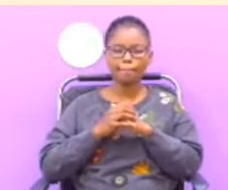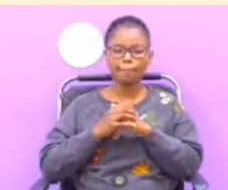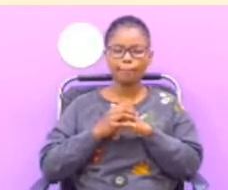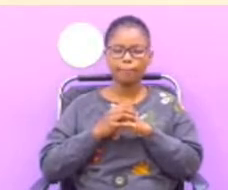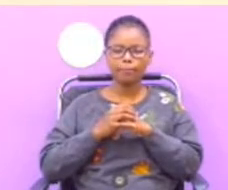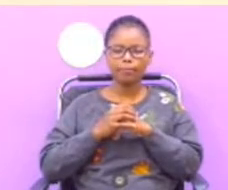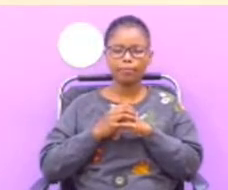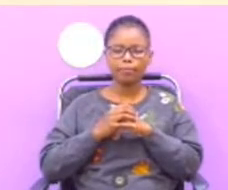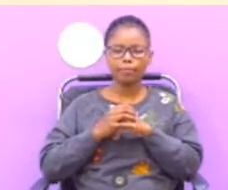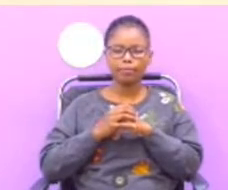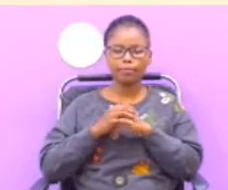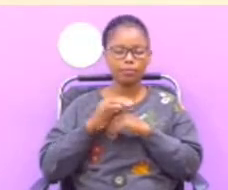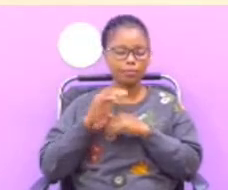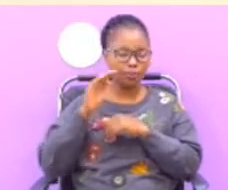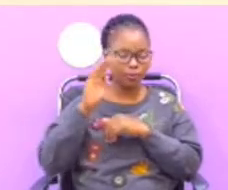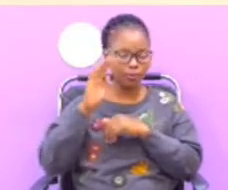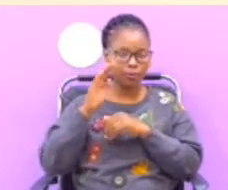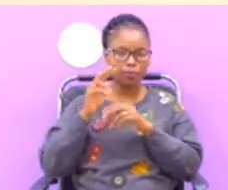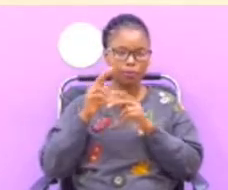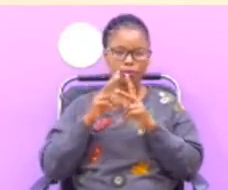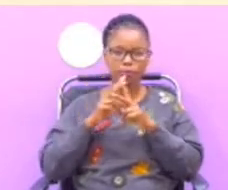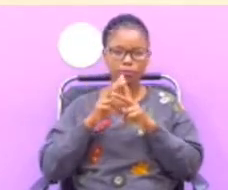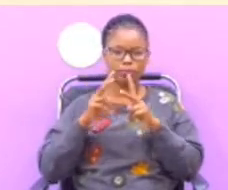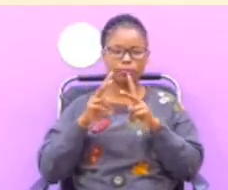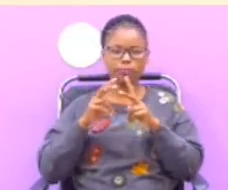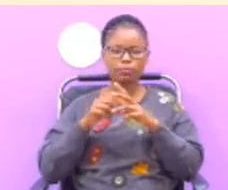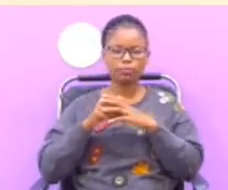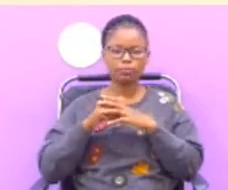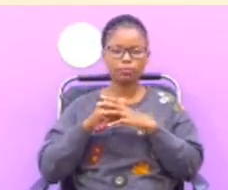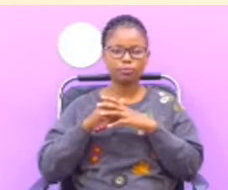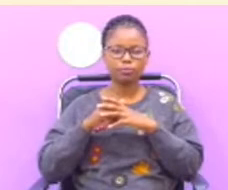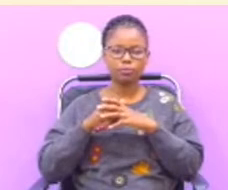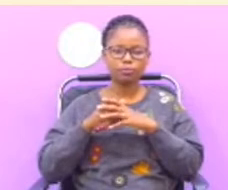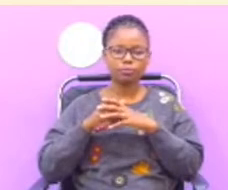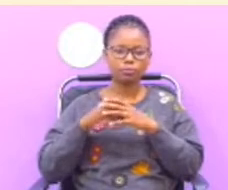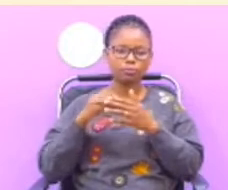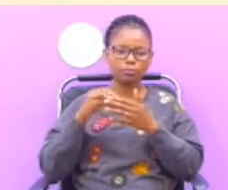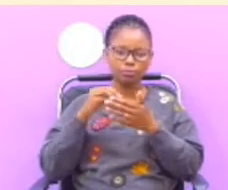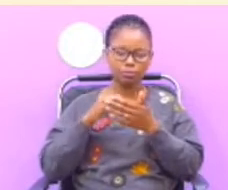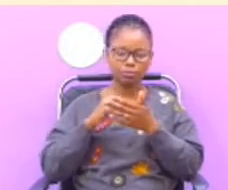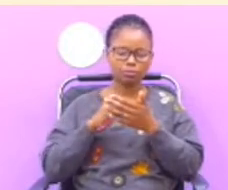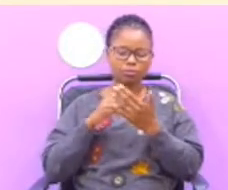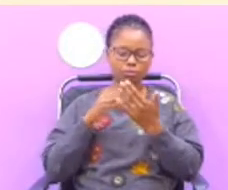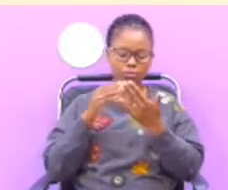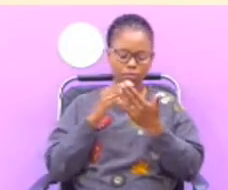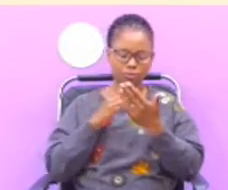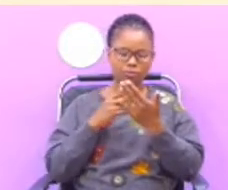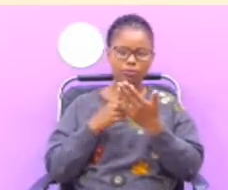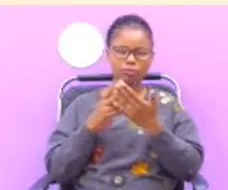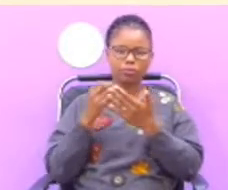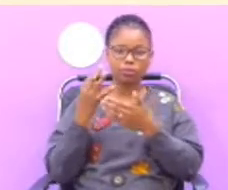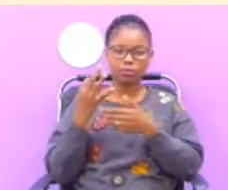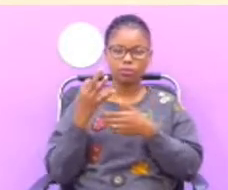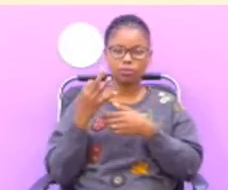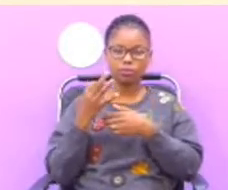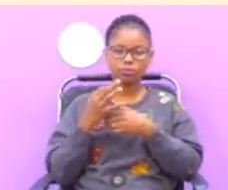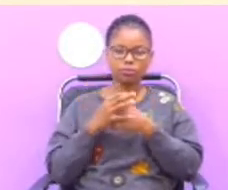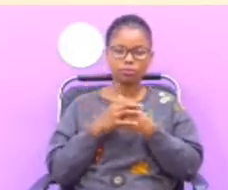Neto iguwa niladu wa gai. Teraketo igere dhinye. Wamula indiga agato.